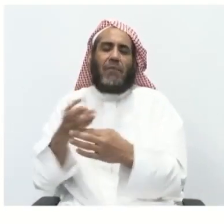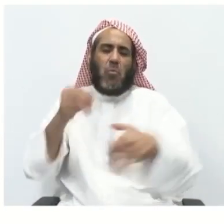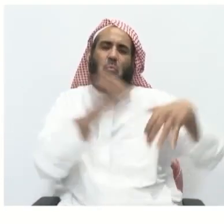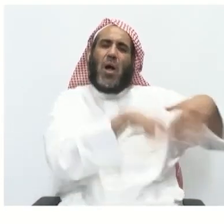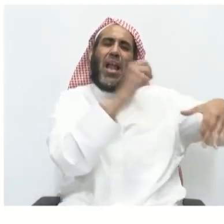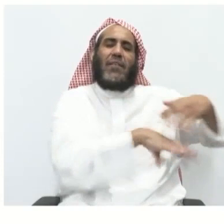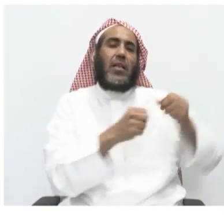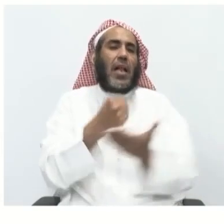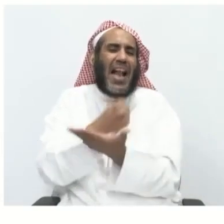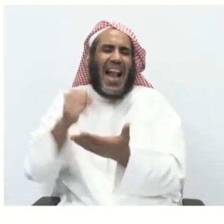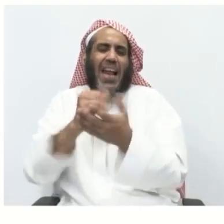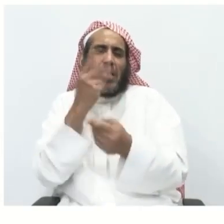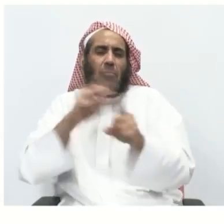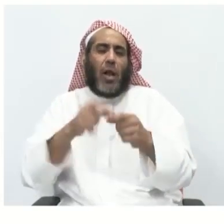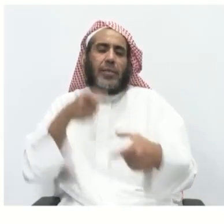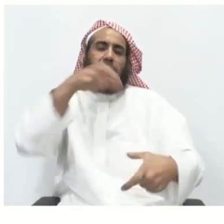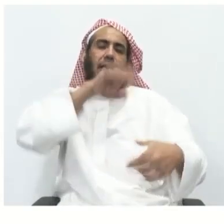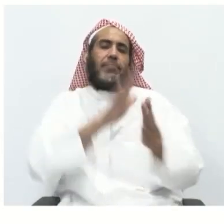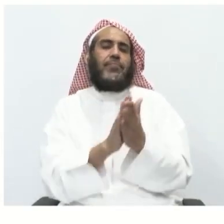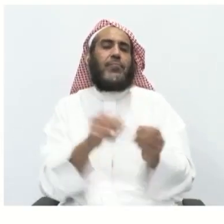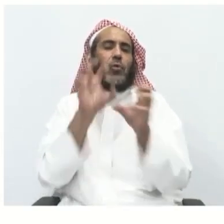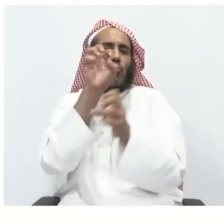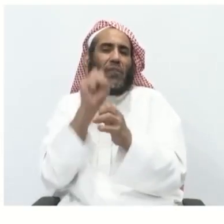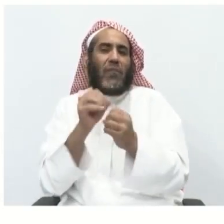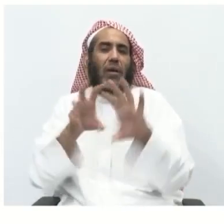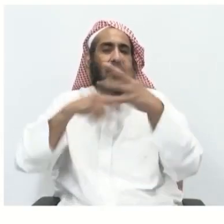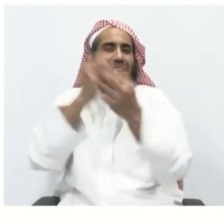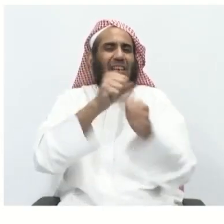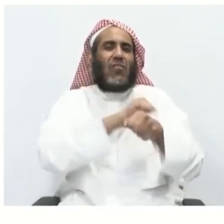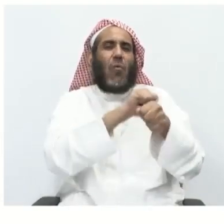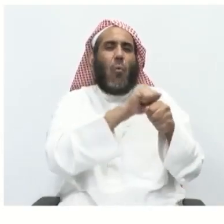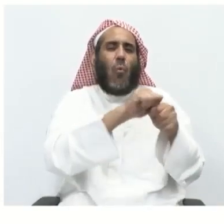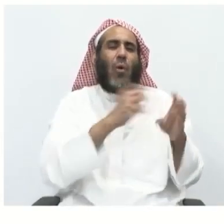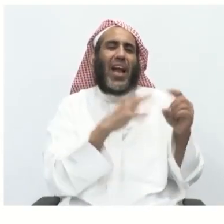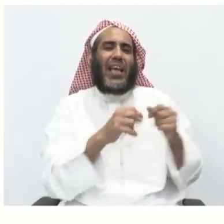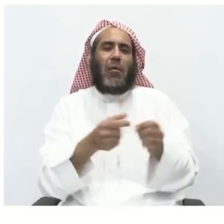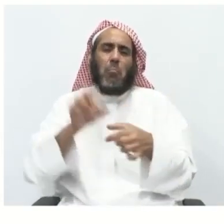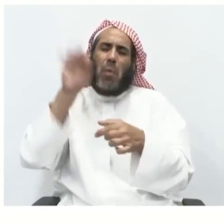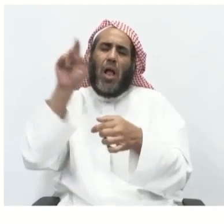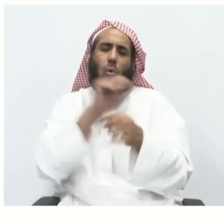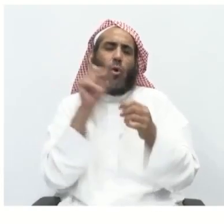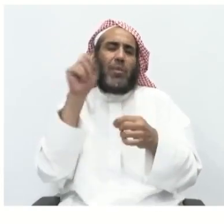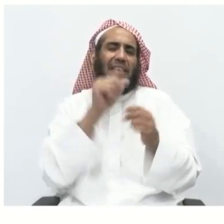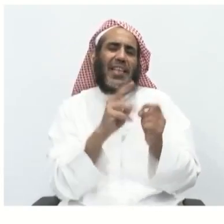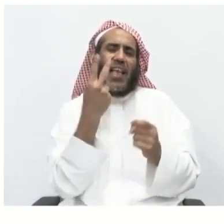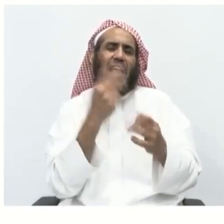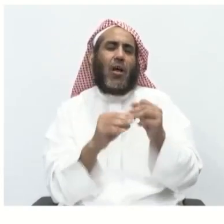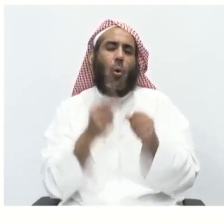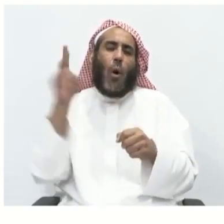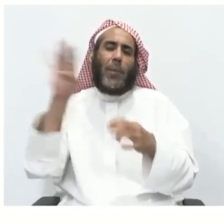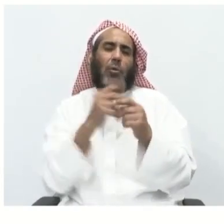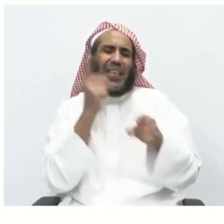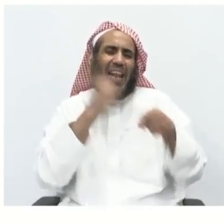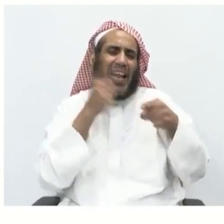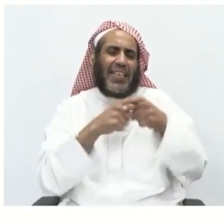نقص الماء علقه بالكاس نجففها بمنشفه ورقيه نصب محلول كبريتات النحاس الثنائي ومحلول كبريتات